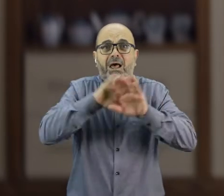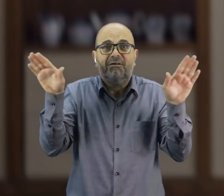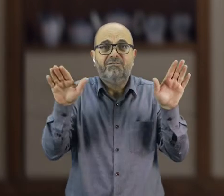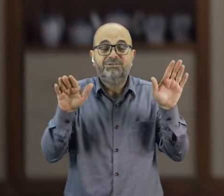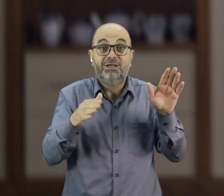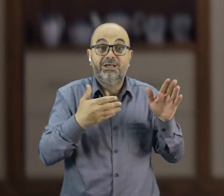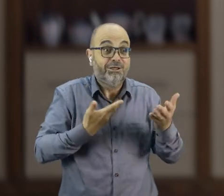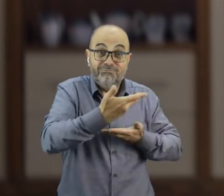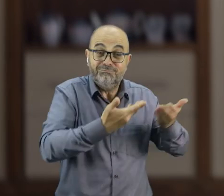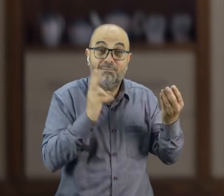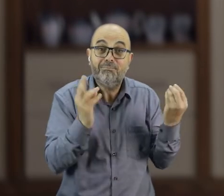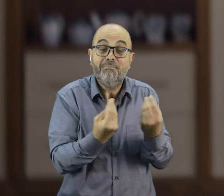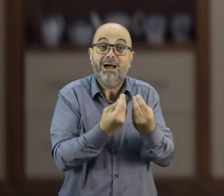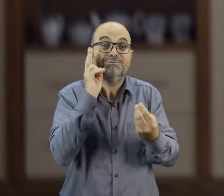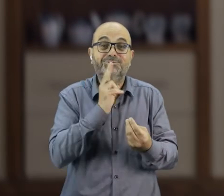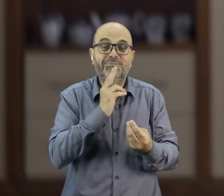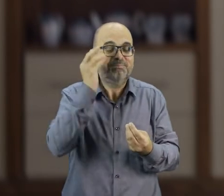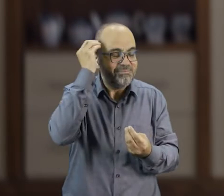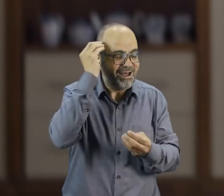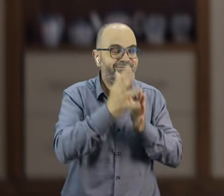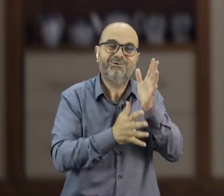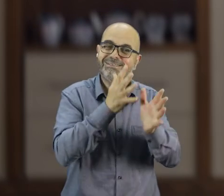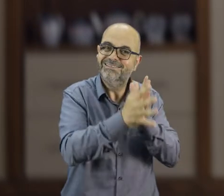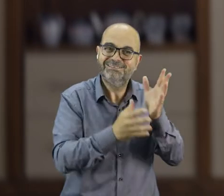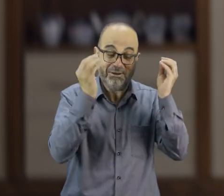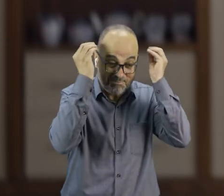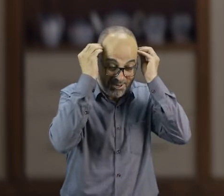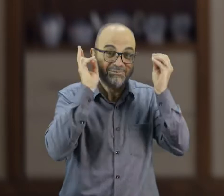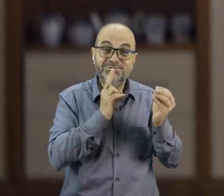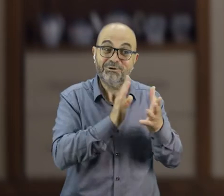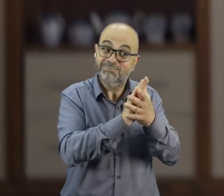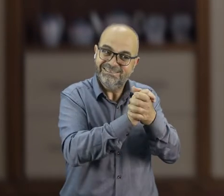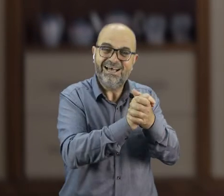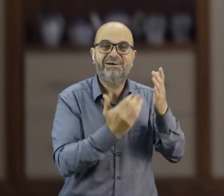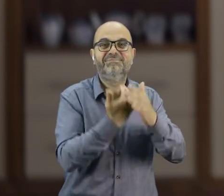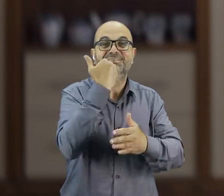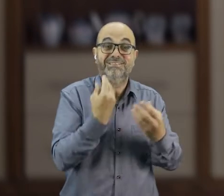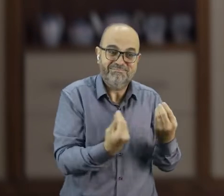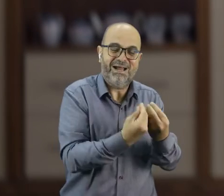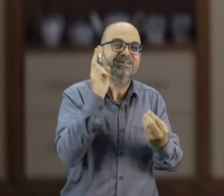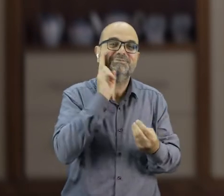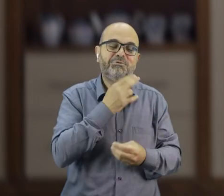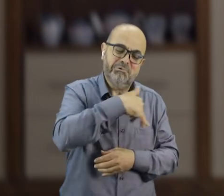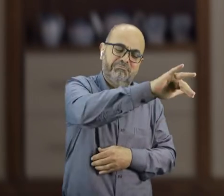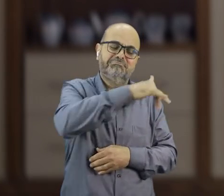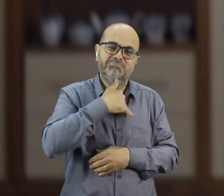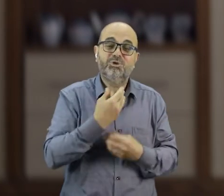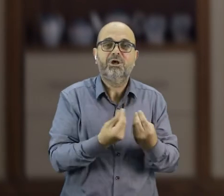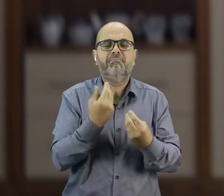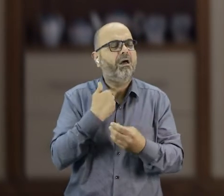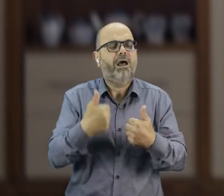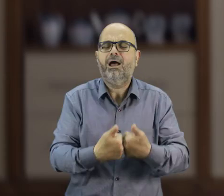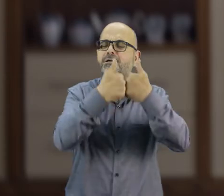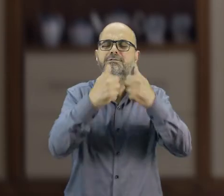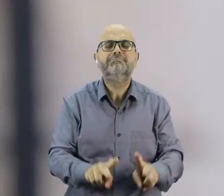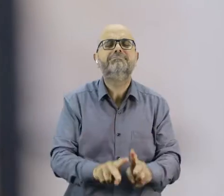هذه خلتني إنسانة تانية، أعرف لغة الإشارة، أعرف الصم، أعرف صديقات جداد، يعني قلبت لي حياتي رأساً